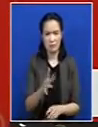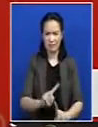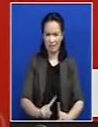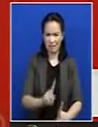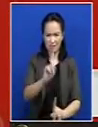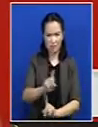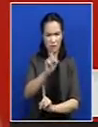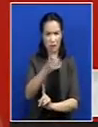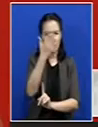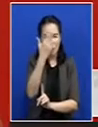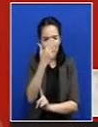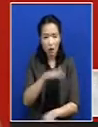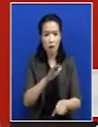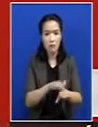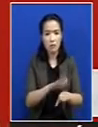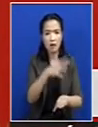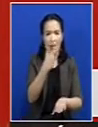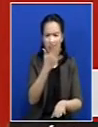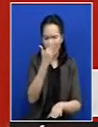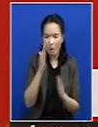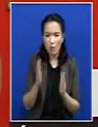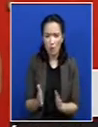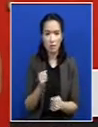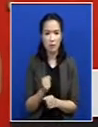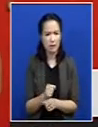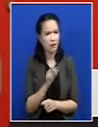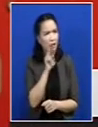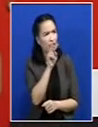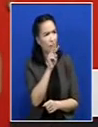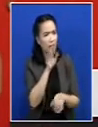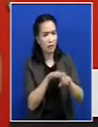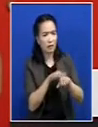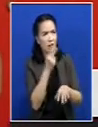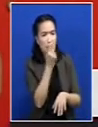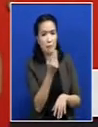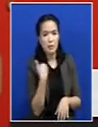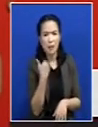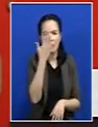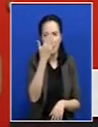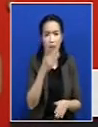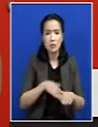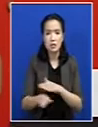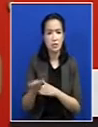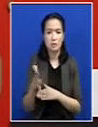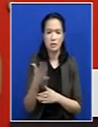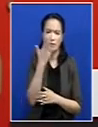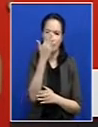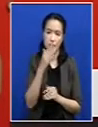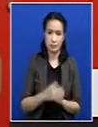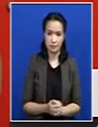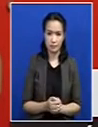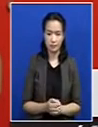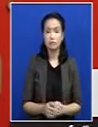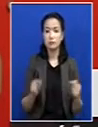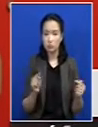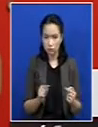งสัยว่าเมื่อมีการแจ้งเตือนคนงานได้เห็นสัญญาณแจ้งเตือนนั้นหรือไม่และทำไมถึงหนีออกไปไม่ทันนะคะต่อมาเ